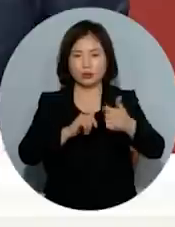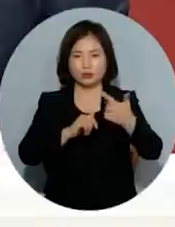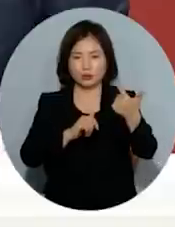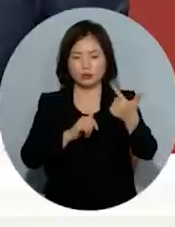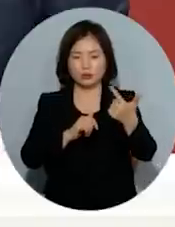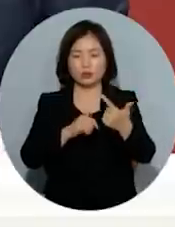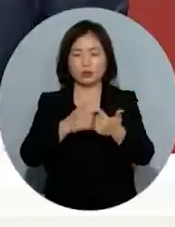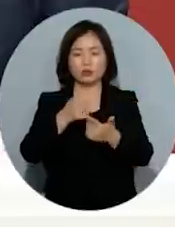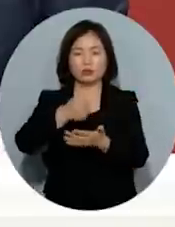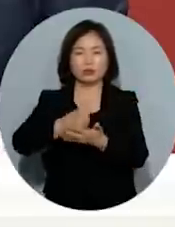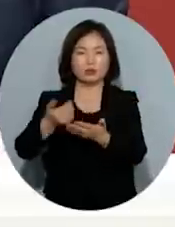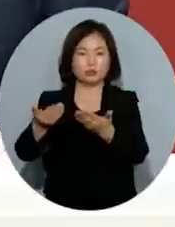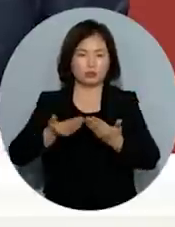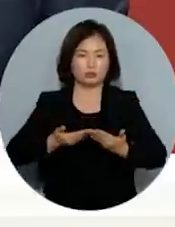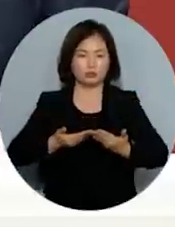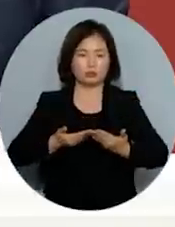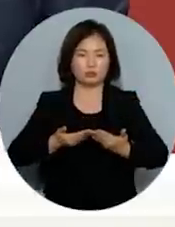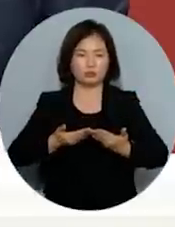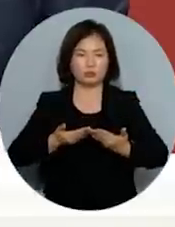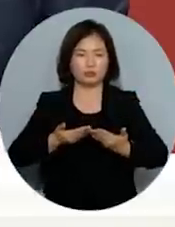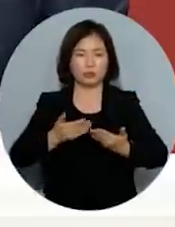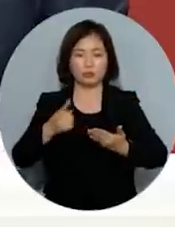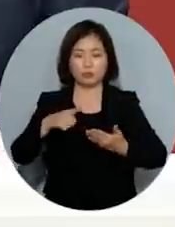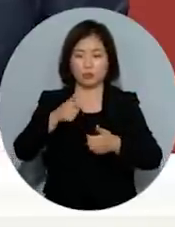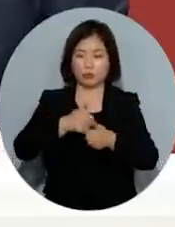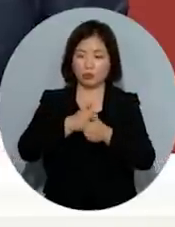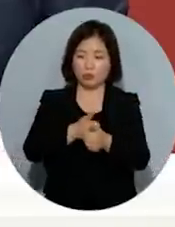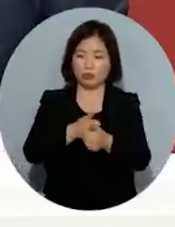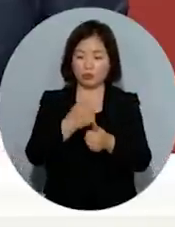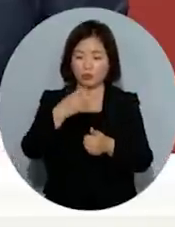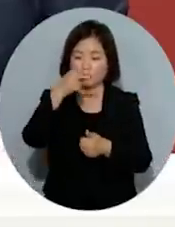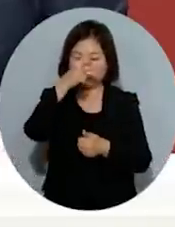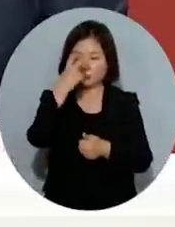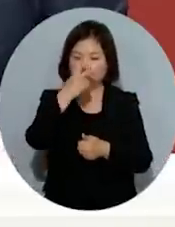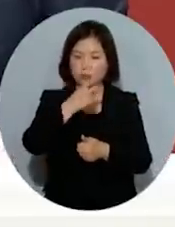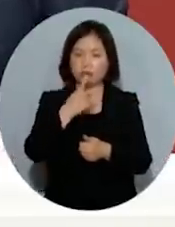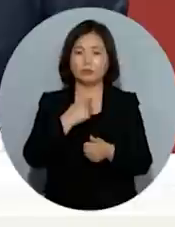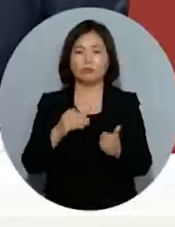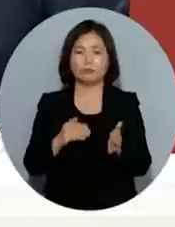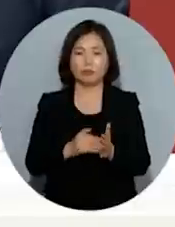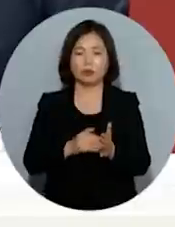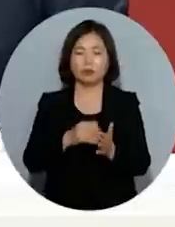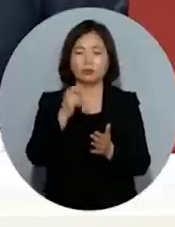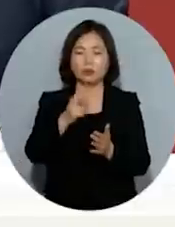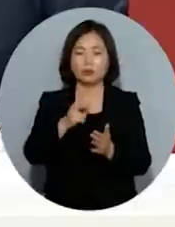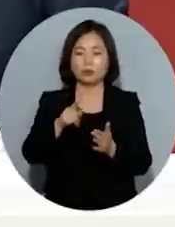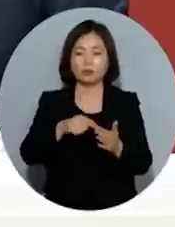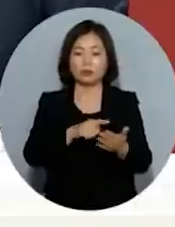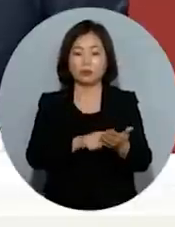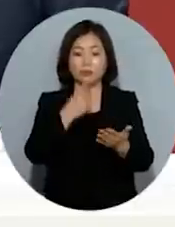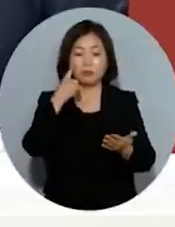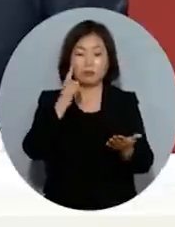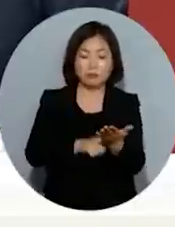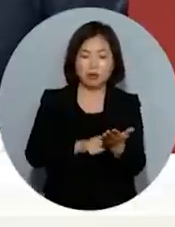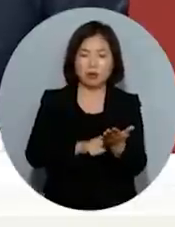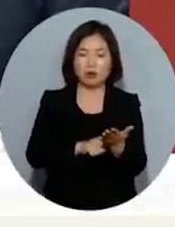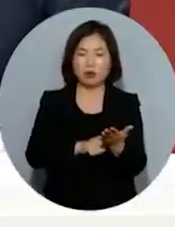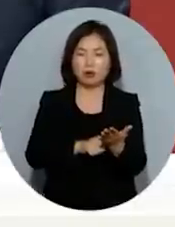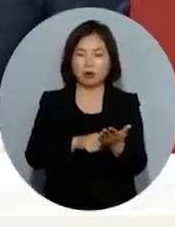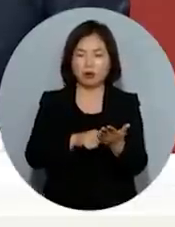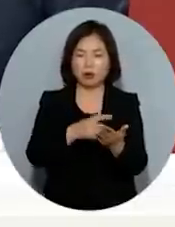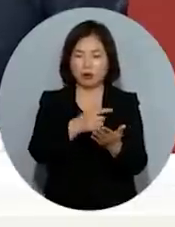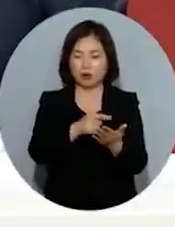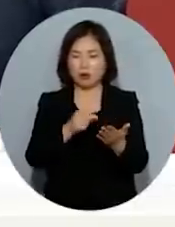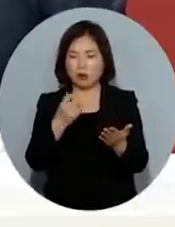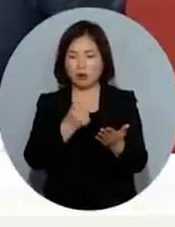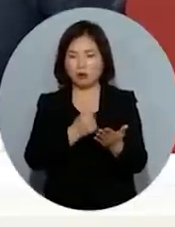해 주셨습니다. 그래서 거기에 따라서 특검에서 수사가 이루어졌고 또 거기서 드러난 사실들을 특검